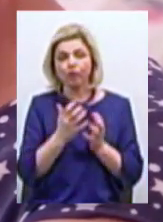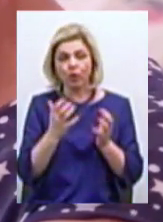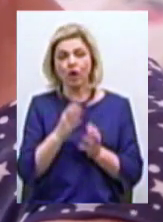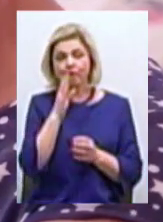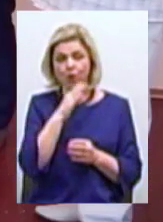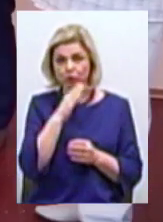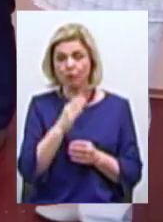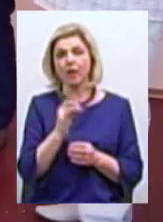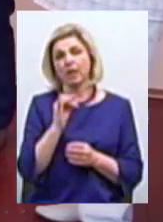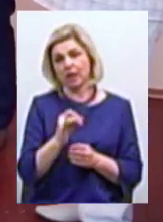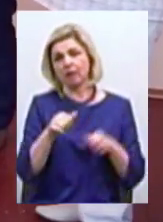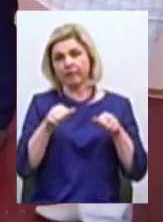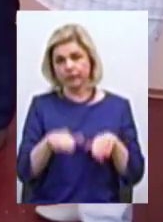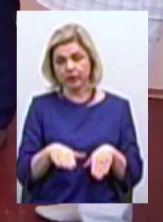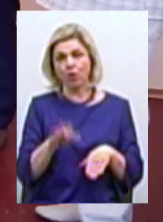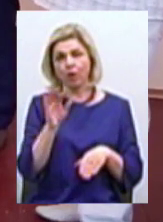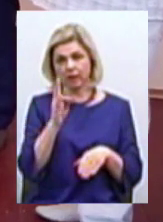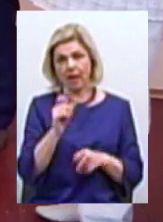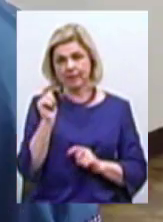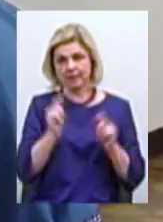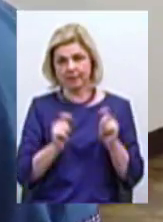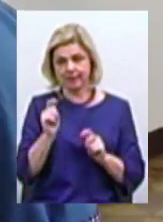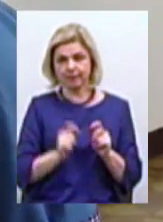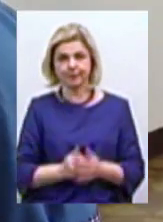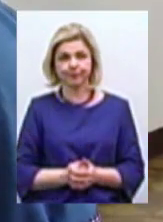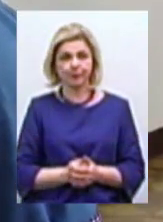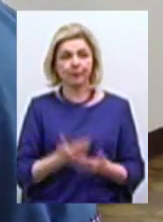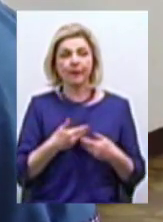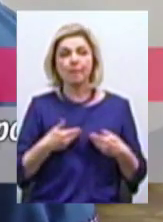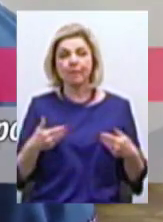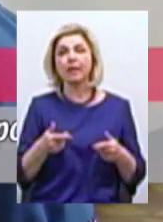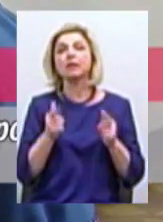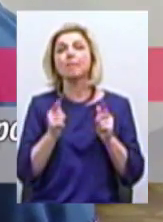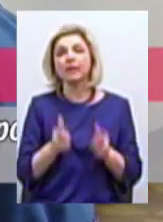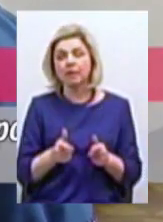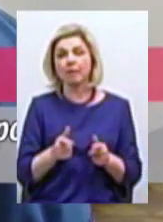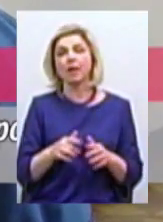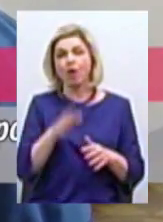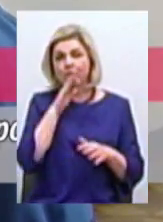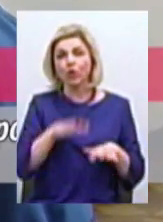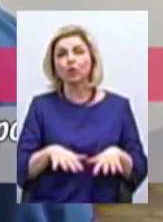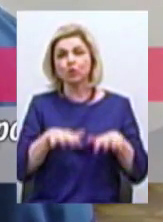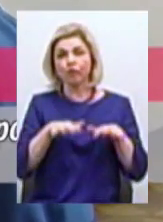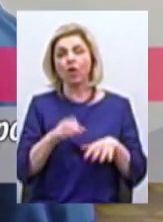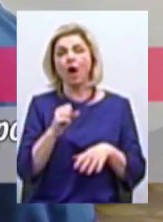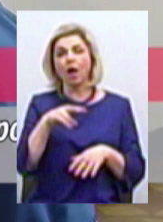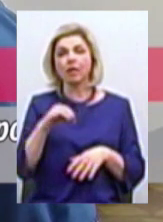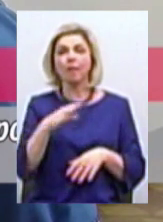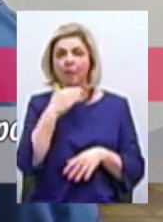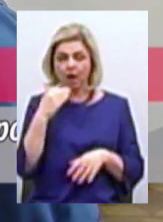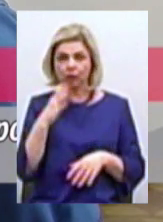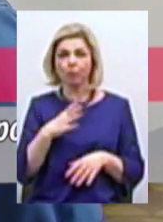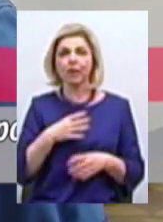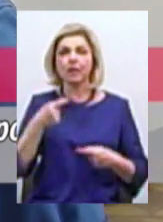водойми, прийнявши відповідне рішення на сесії. Ми підтримали підняття рівня водосховища, але багато було дискусій,